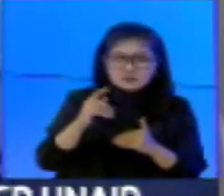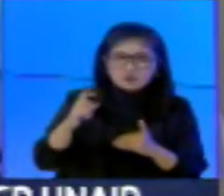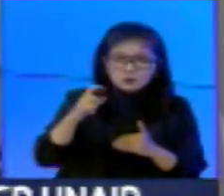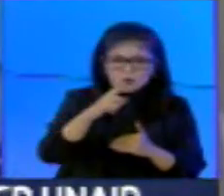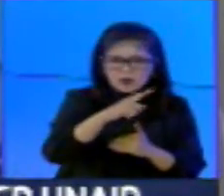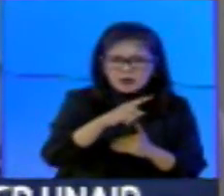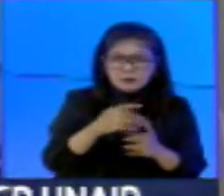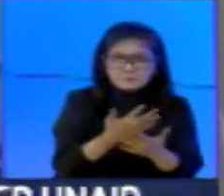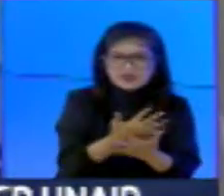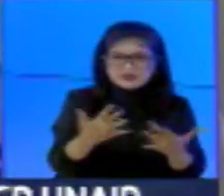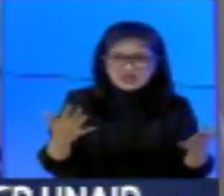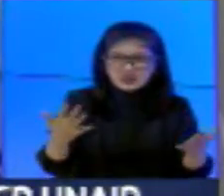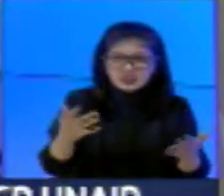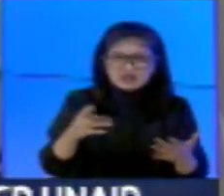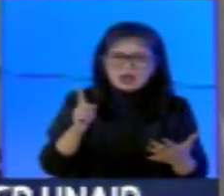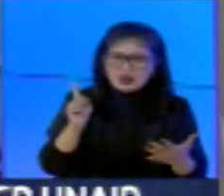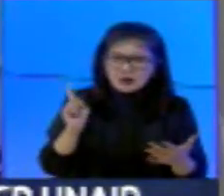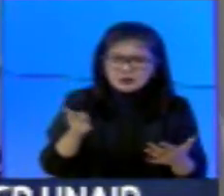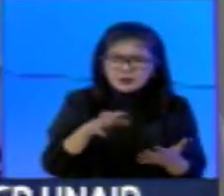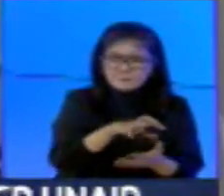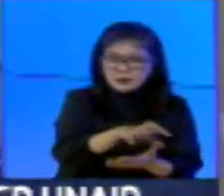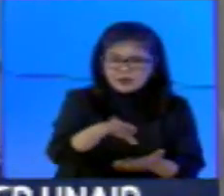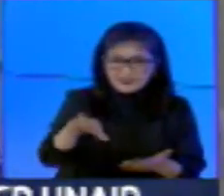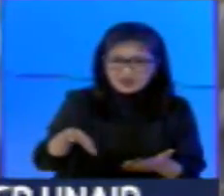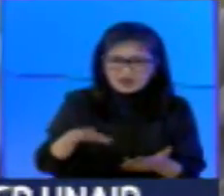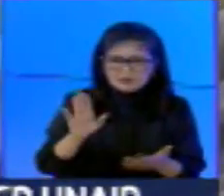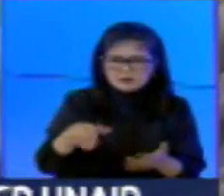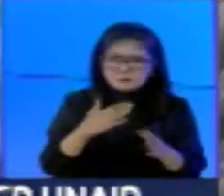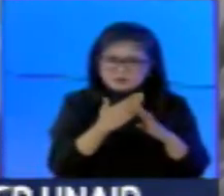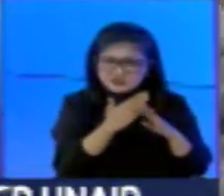punya bahan untuk menghadapi.